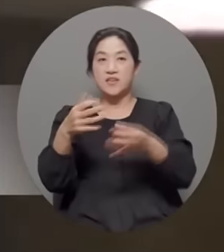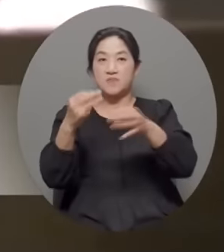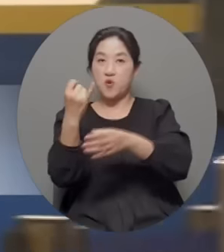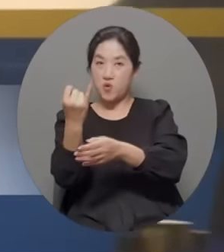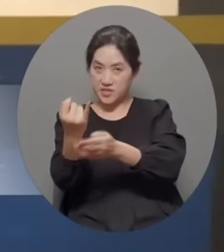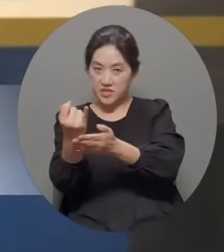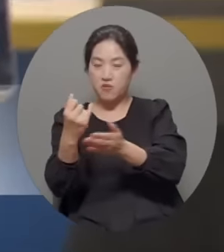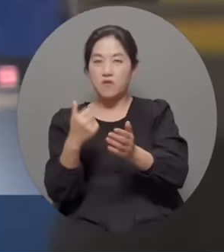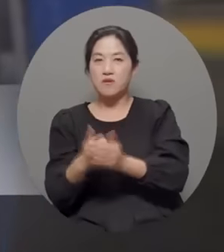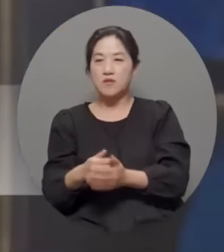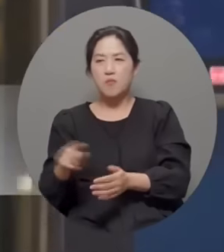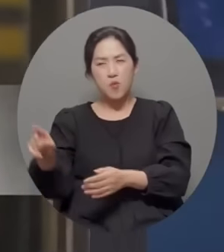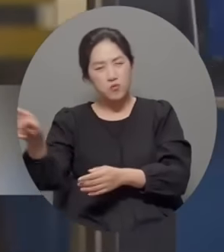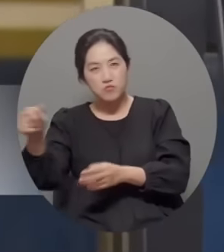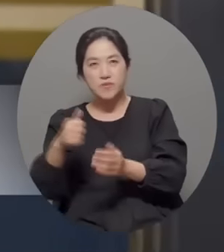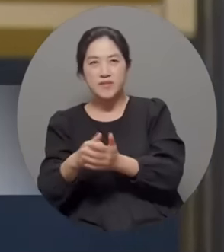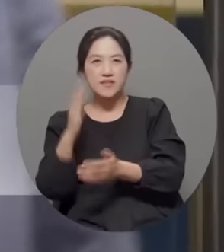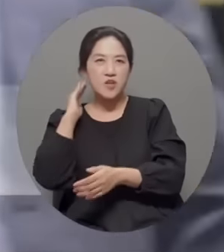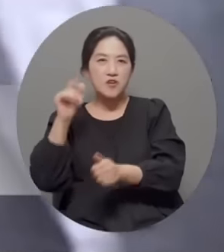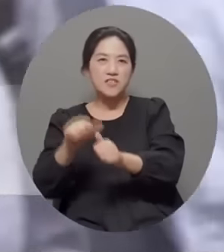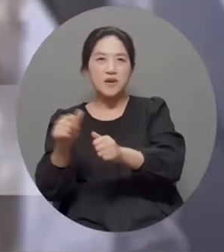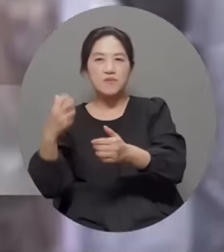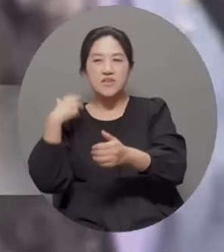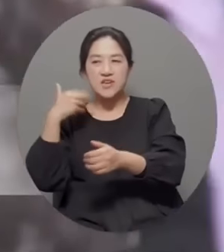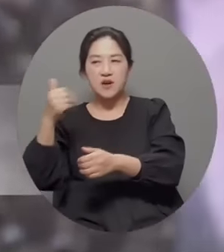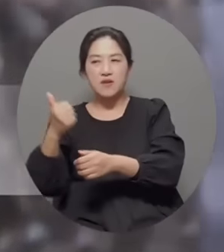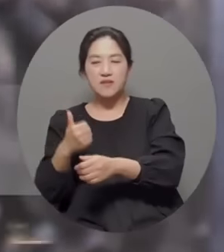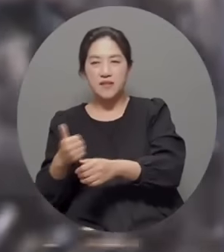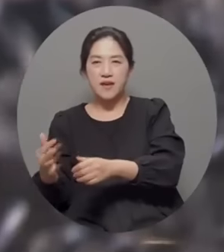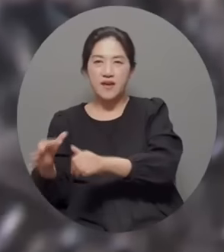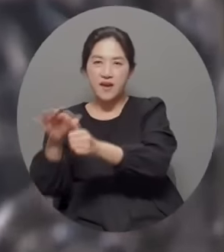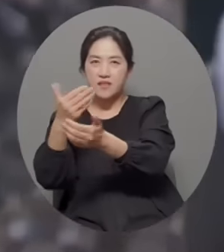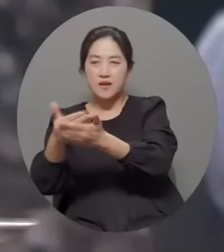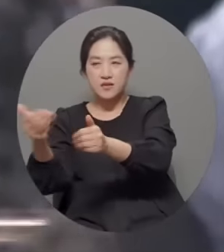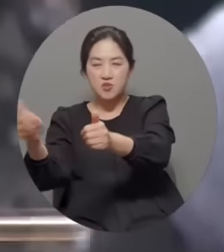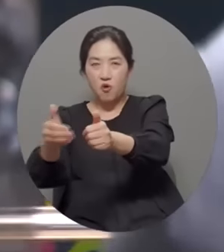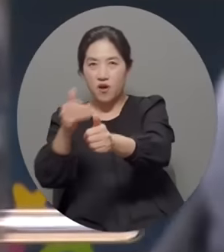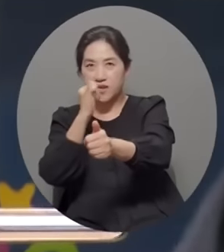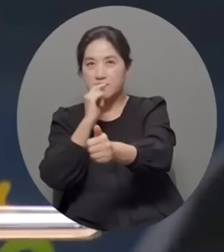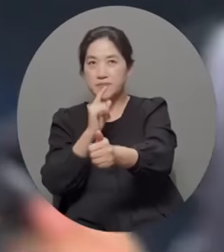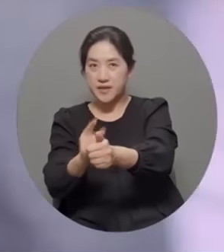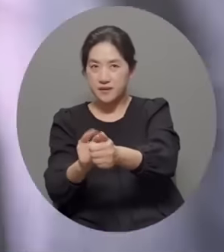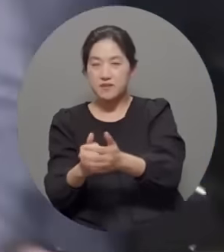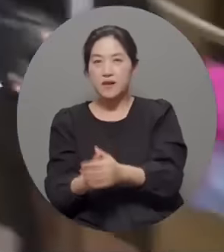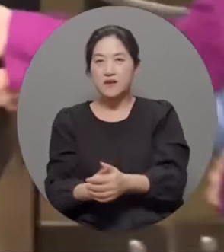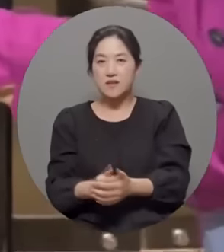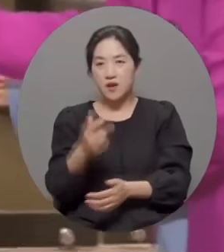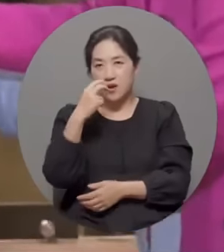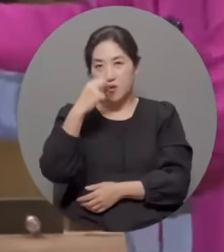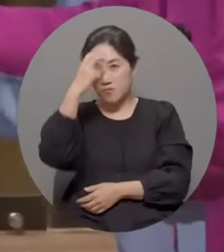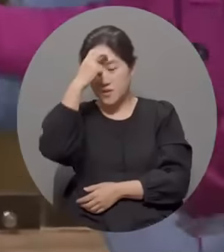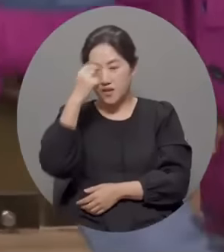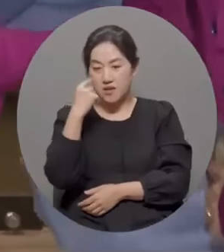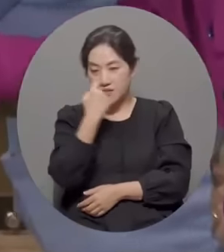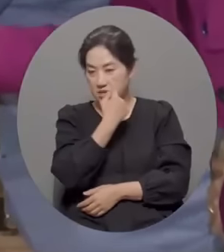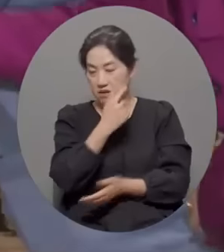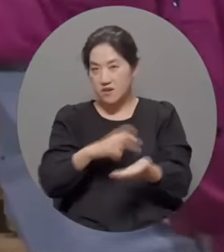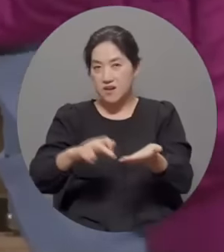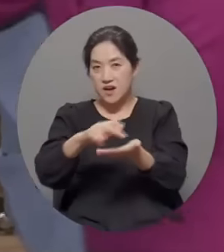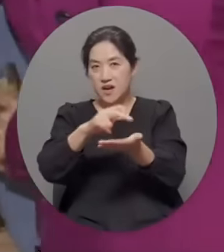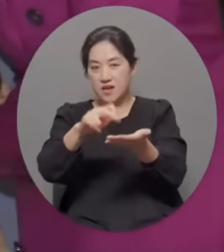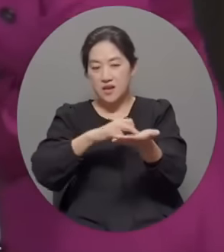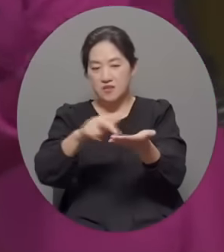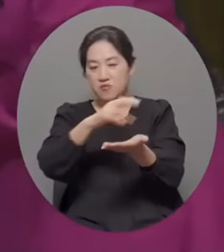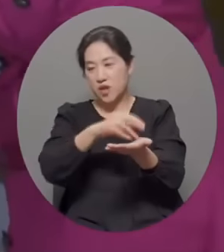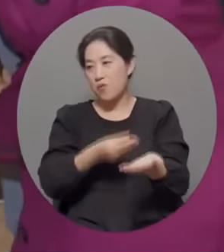자문기관 자문위원회에 앉혀달라고 청탁했다고 주장했습니다. 검찰에 이를 뒷받침하는 카카오톡 대화도